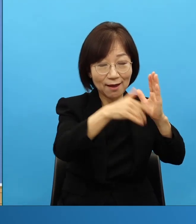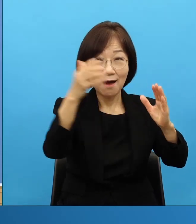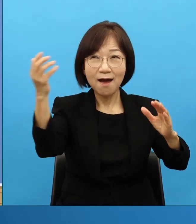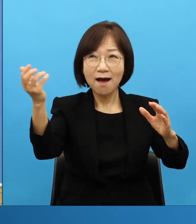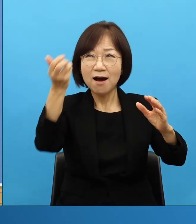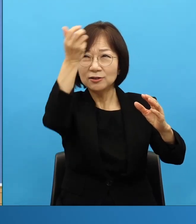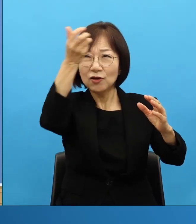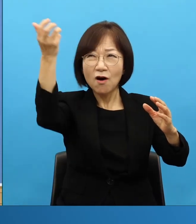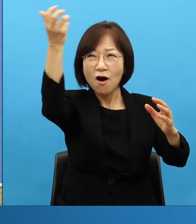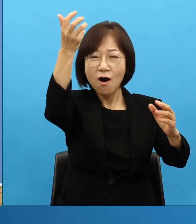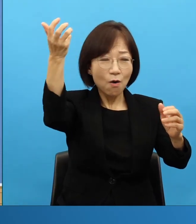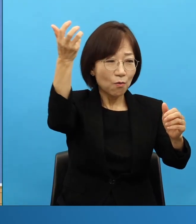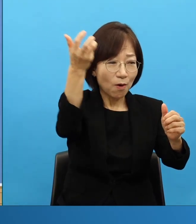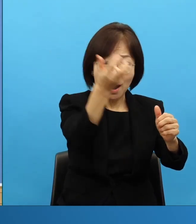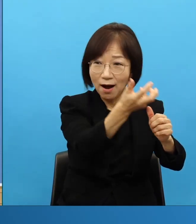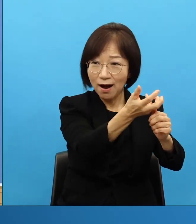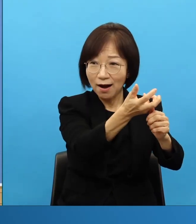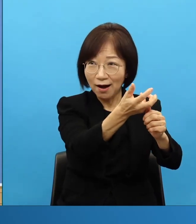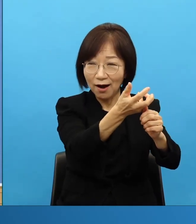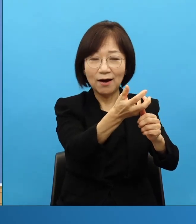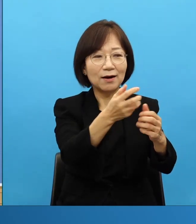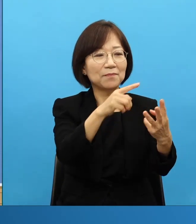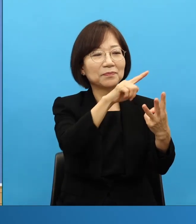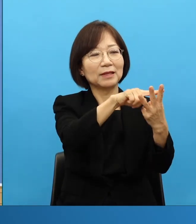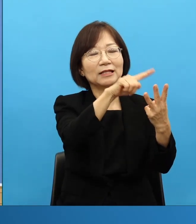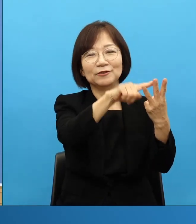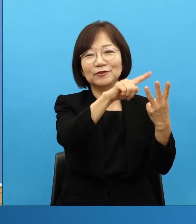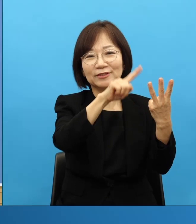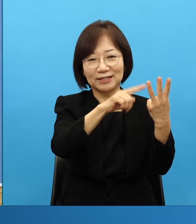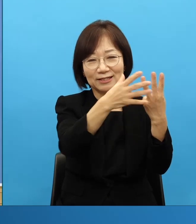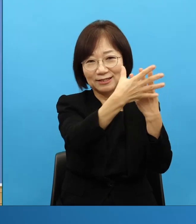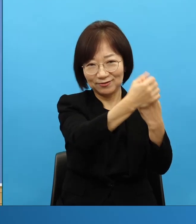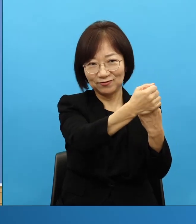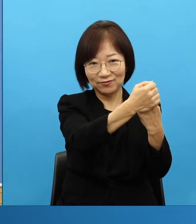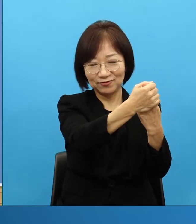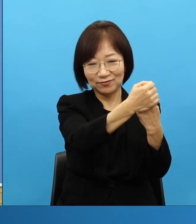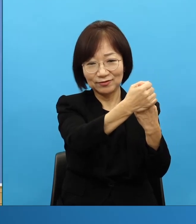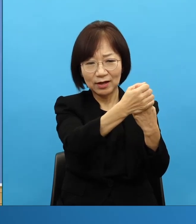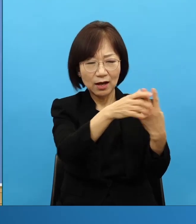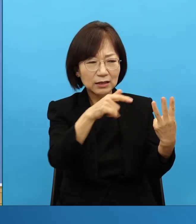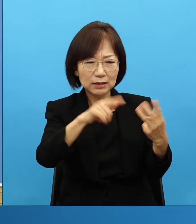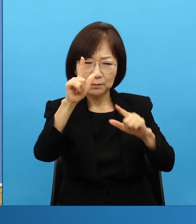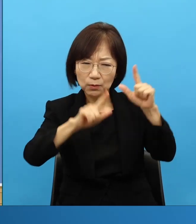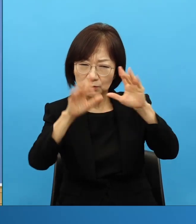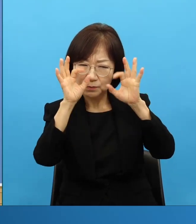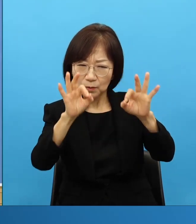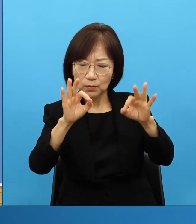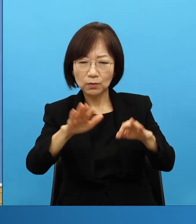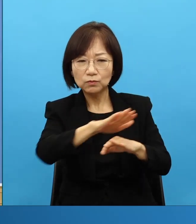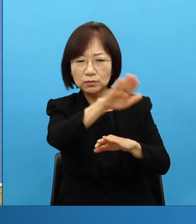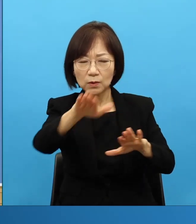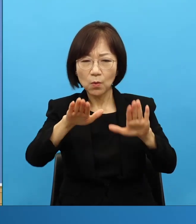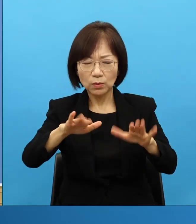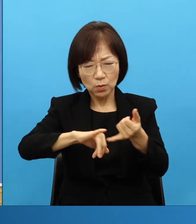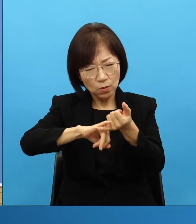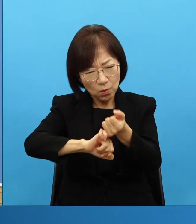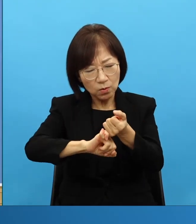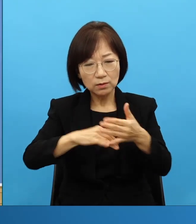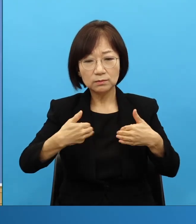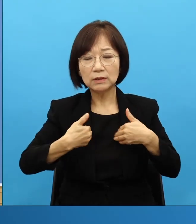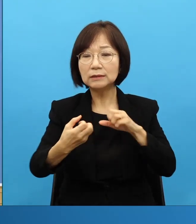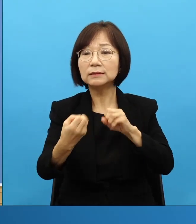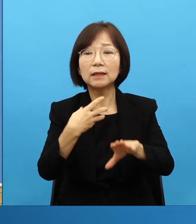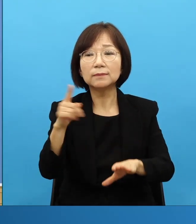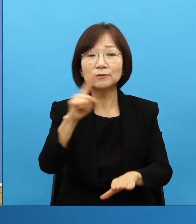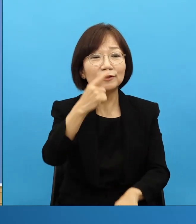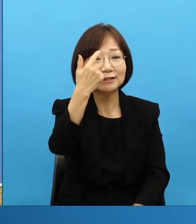came upon his home. 오늘 여러분 여기에서 꼭 받아야 될 응답이 뭡니까? Then what is the answer that we must receive from here? 고넬료에